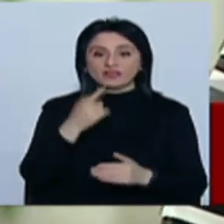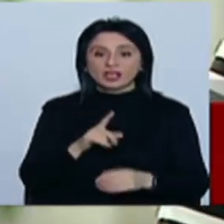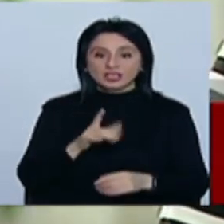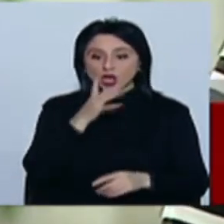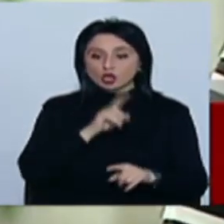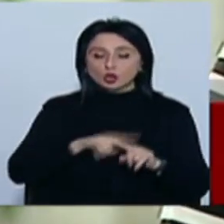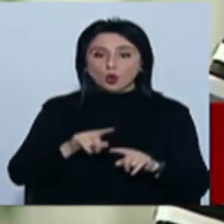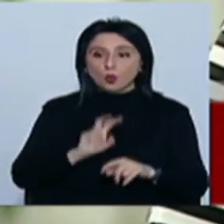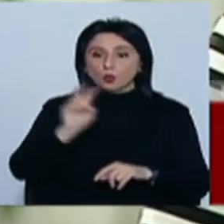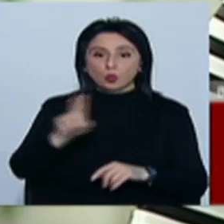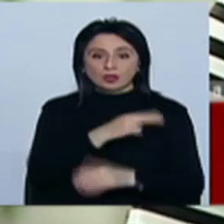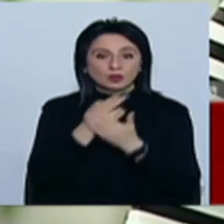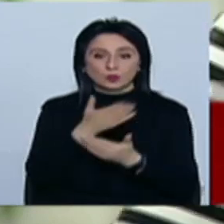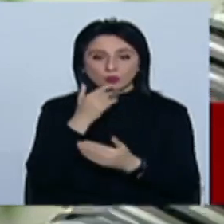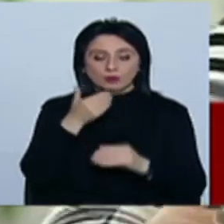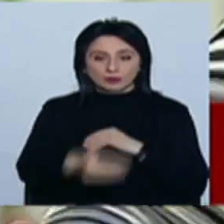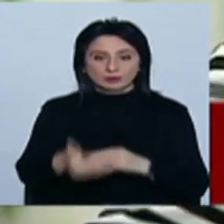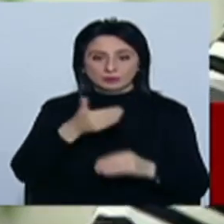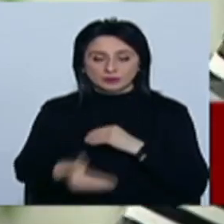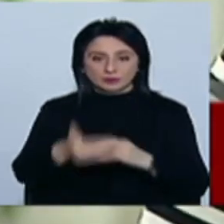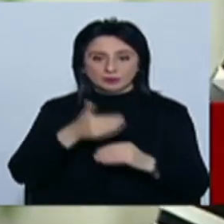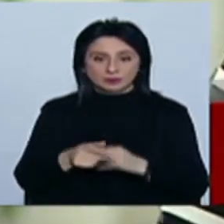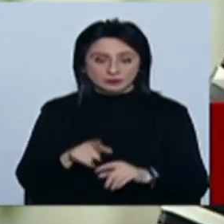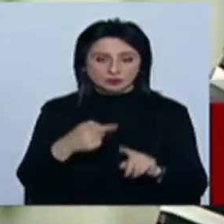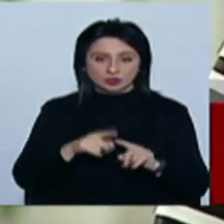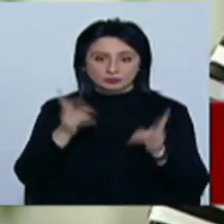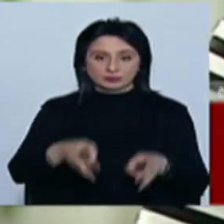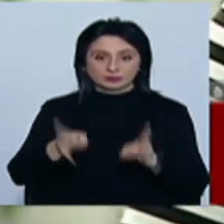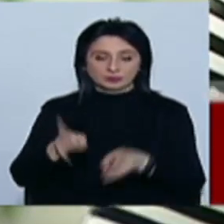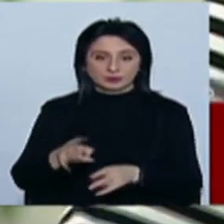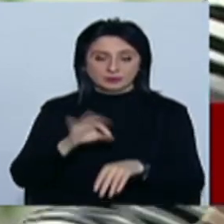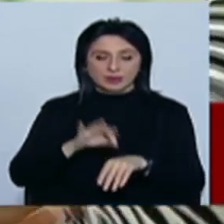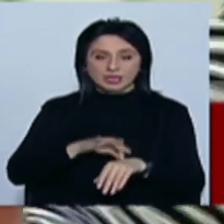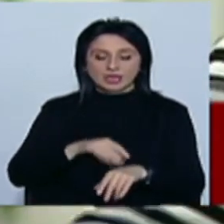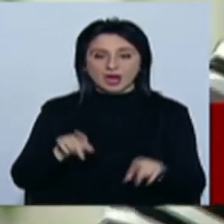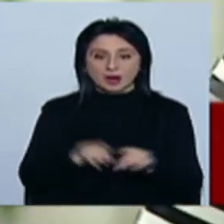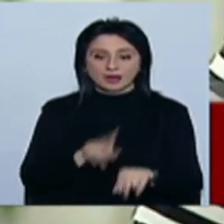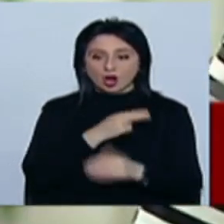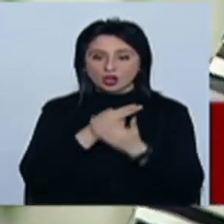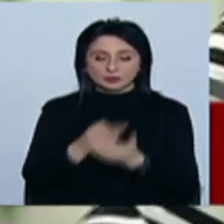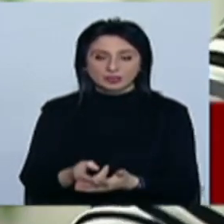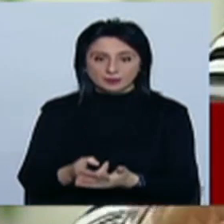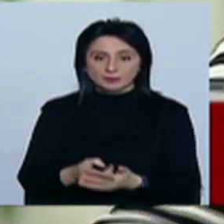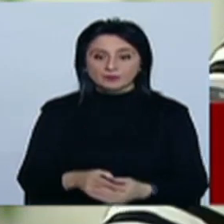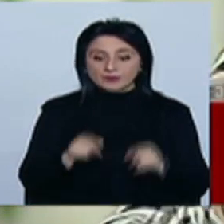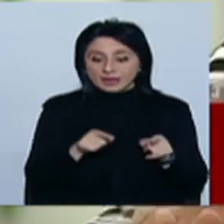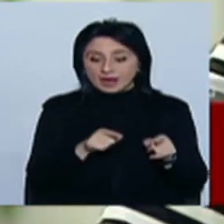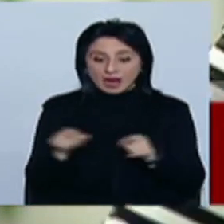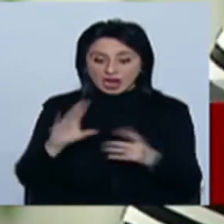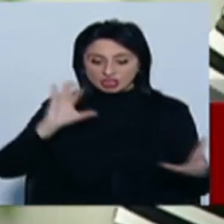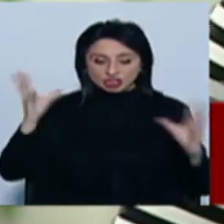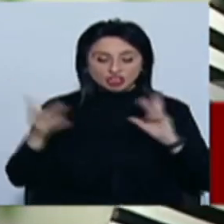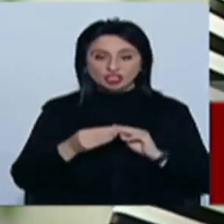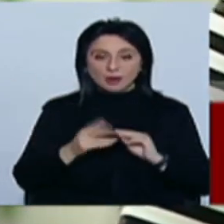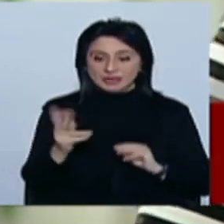დროული მიმართვიანობა არ ხდება კლინიკებში და დაგვიანებულია ხშირ შემთხვევაში პაციენტების, ასე ვთქვათ, ჰოსპიტალიზაციას. აი ჯამურად